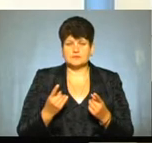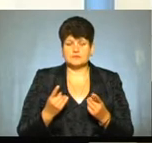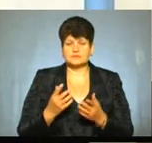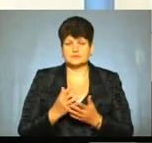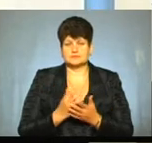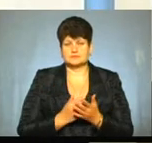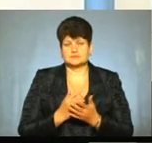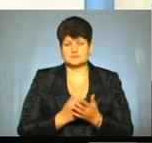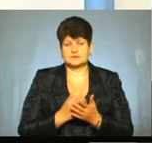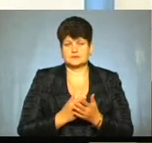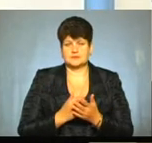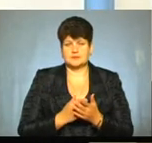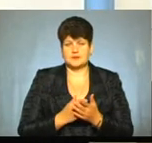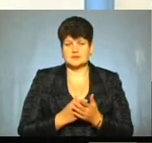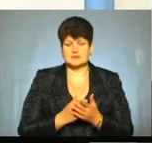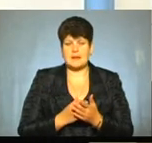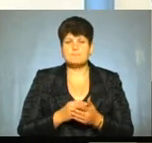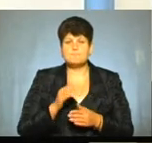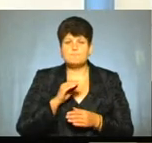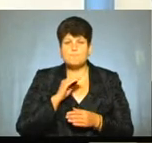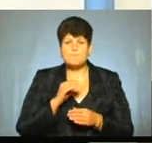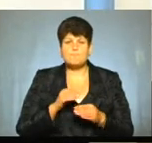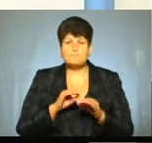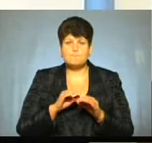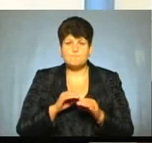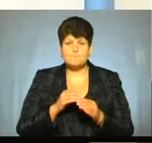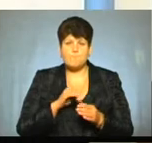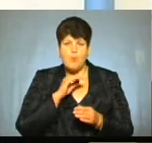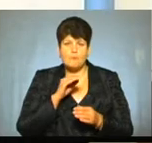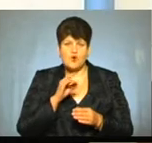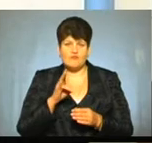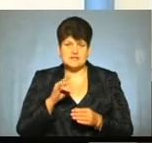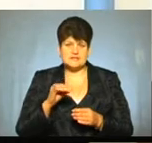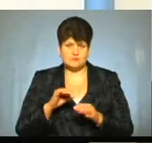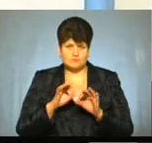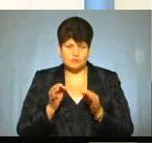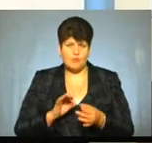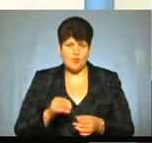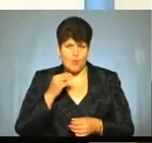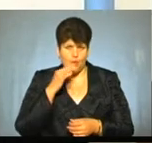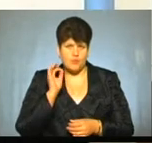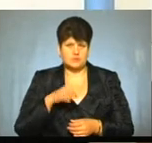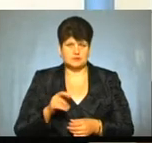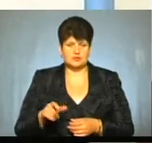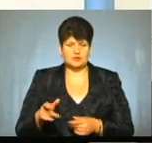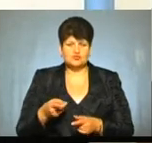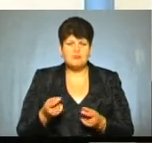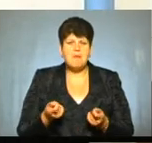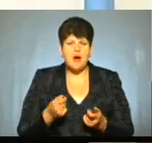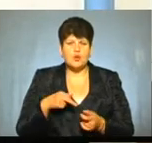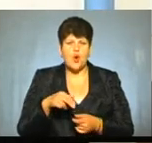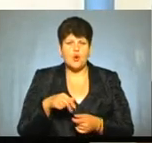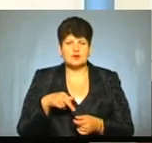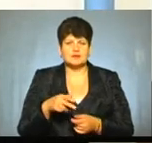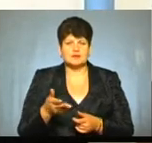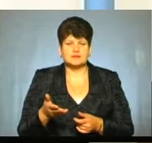велику лаву запасних, так, тобто тих і тим більше професійних, не просто людей, а професійних людей, тому що тут потрібно працювати. Тут мало